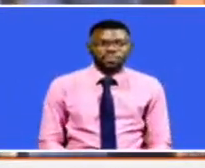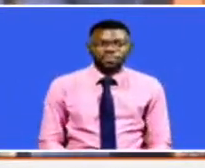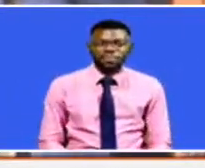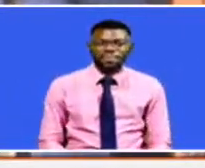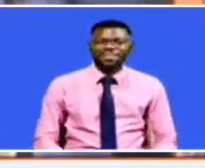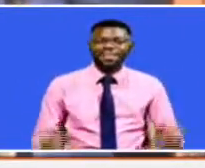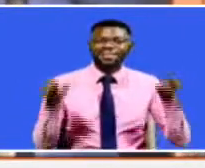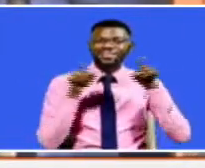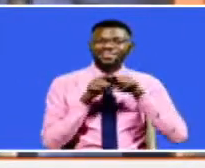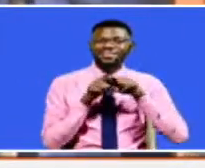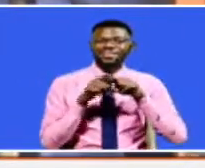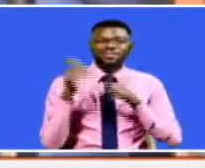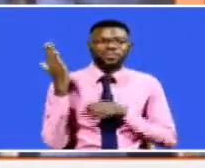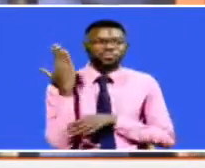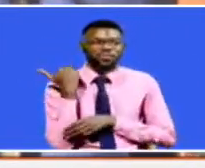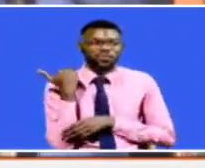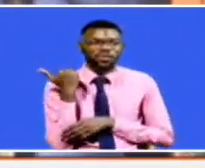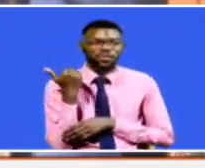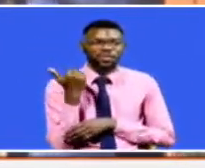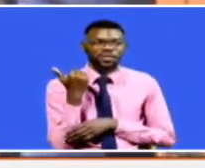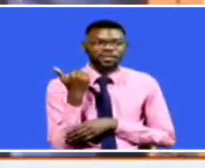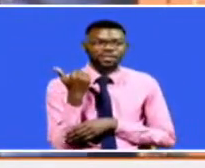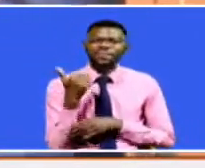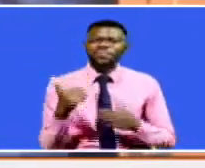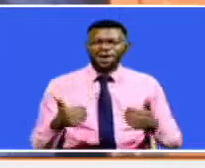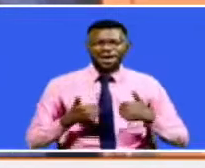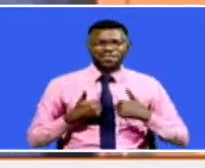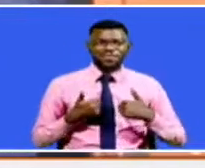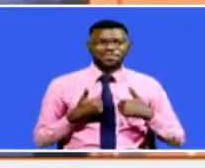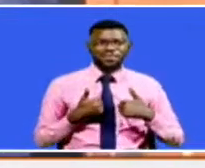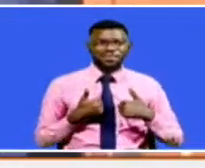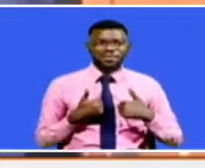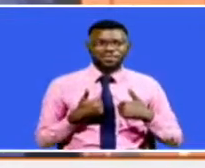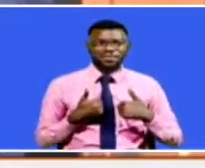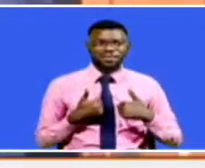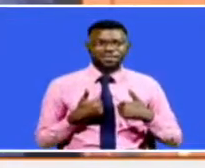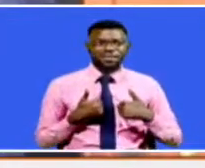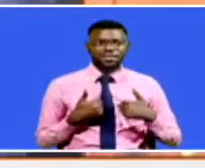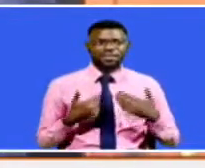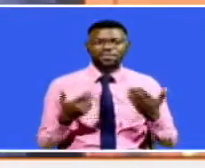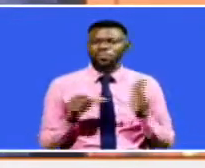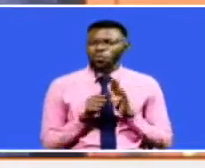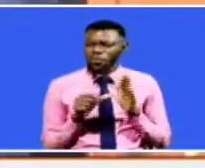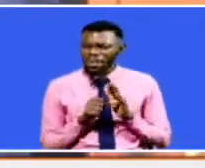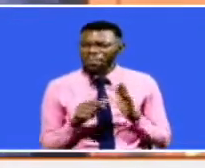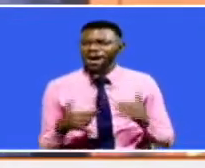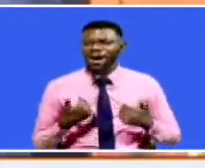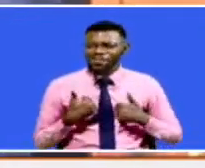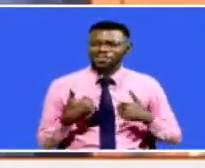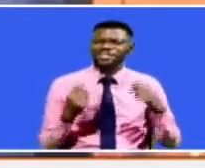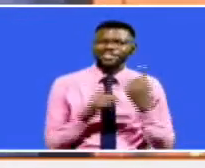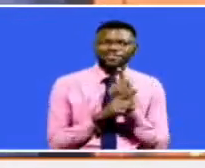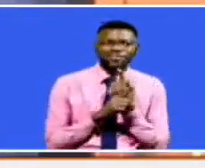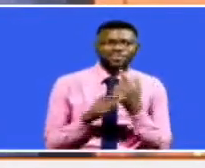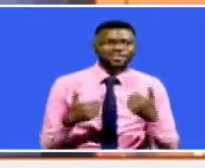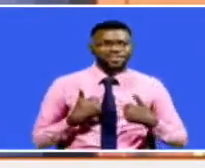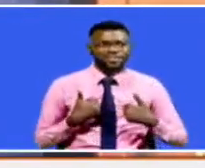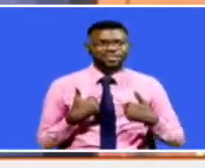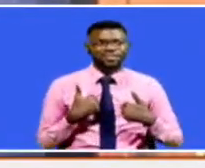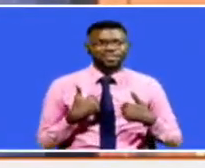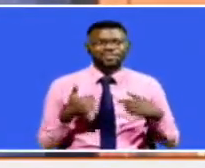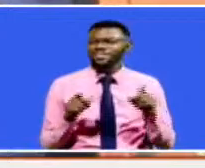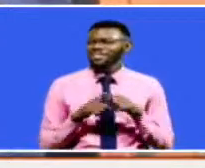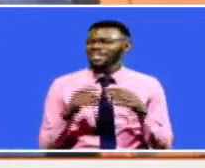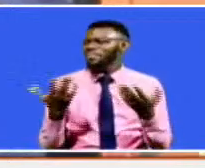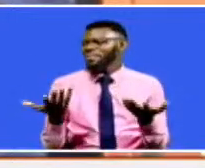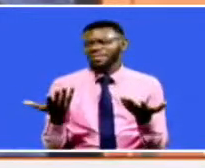jina. Tulikuwa na njaa ilikuwa inaitwa kikombe. Tukakuwa na njaa inaitwa kijiko. Tukakuwa na njaa inaitwa